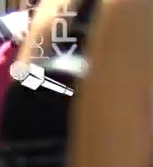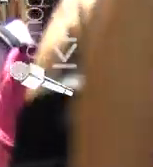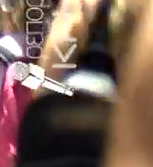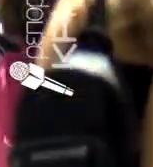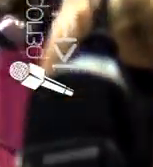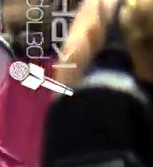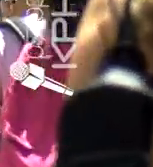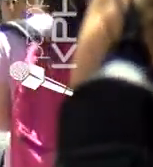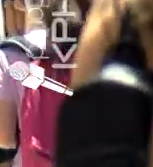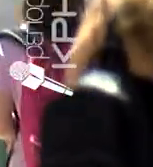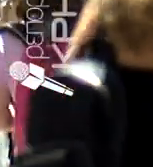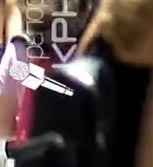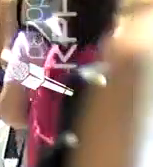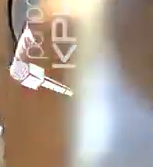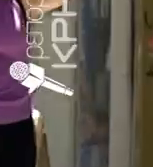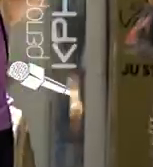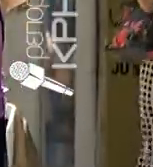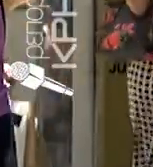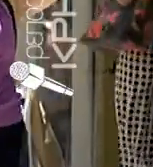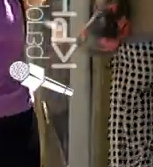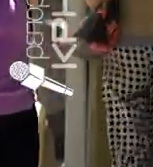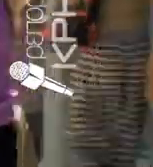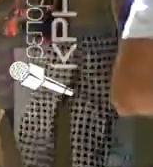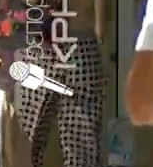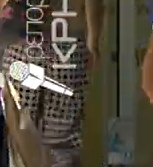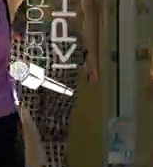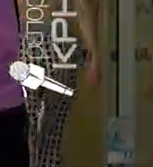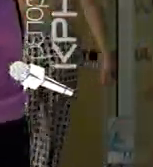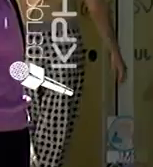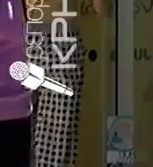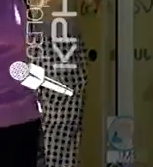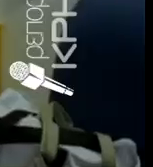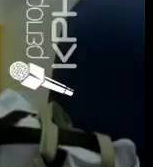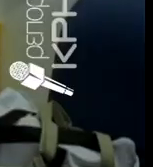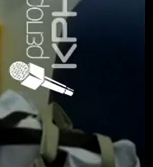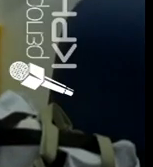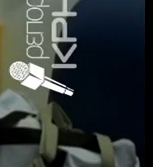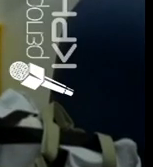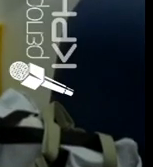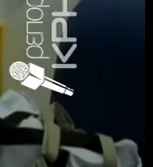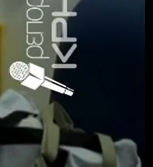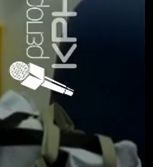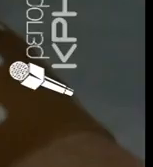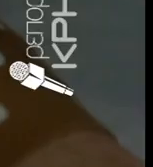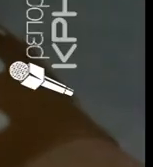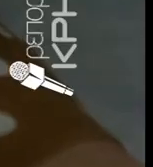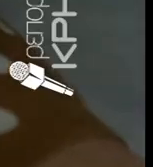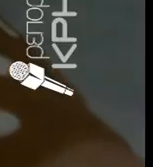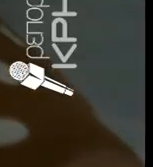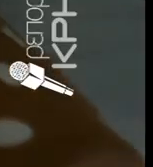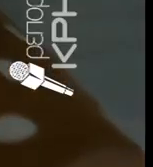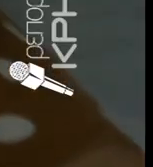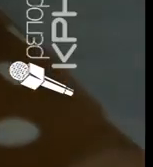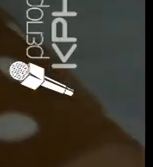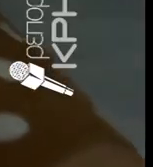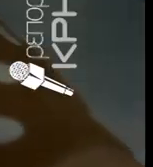Τα μέτρα δημόσιας υγείας που αφορούν σε ανεμβολία στους πολίτες, ανακοίνωσε ο Υπουργός Υγείας Βασίλης Κικίλιας, ο οποίος κατά την ενημέρωση στο